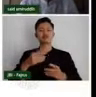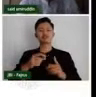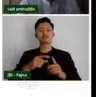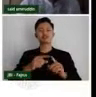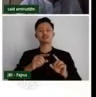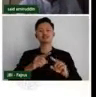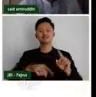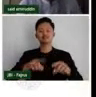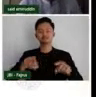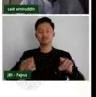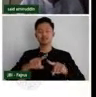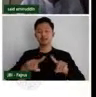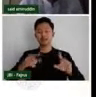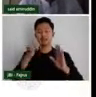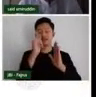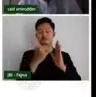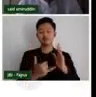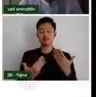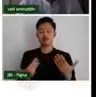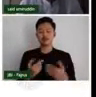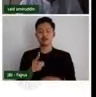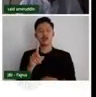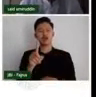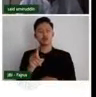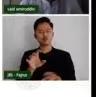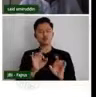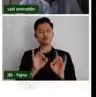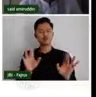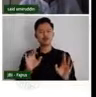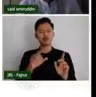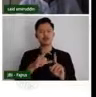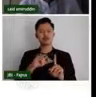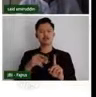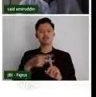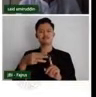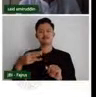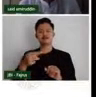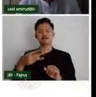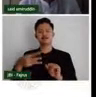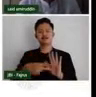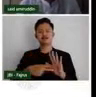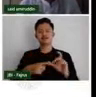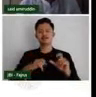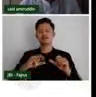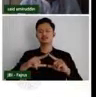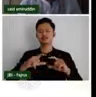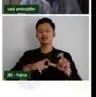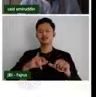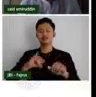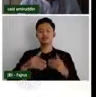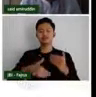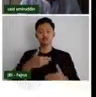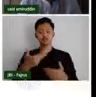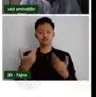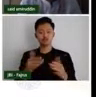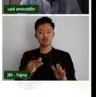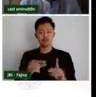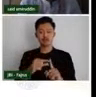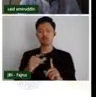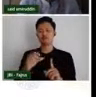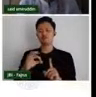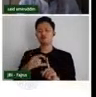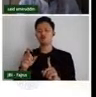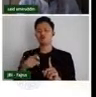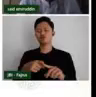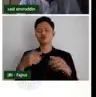kita juga perlu melakukan diferensiasi. Jadi jangan proses kita sudah diferensiasi, produk sudah diferensiasi, materi sudah kita